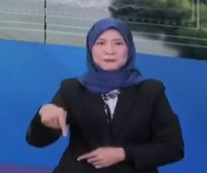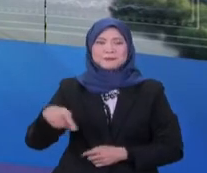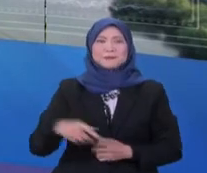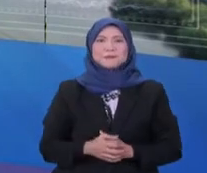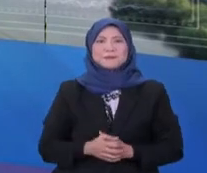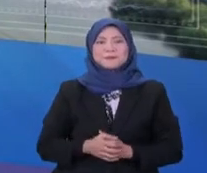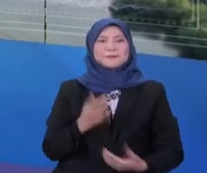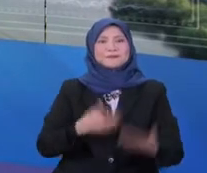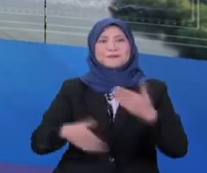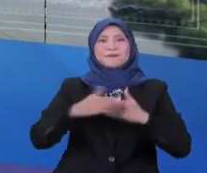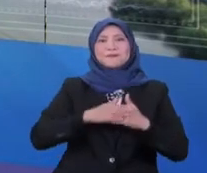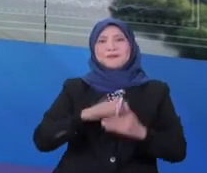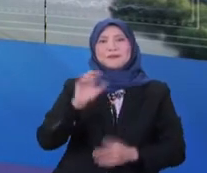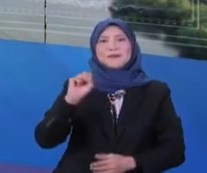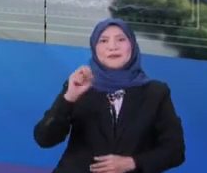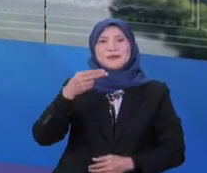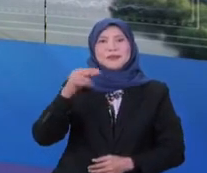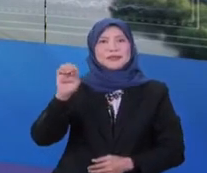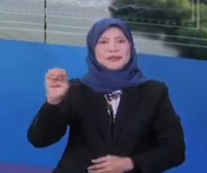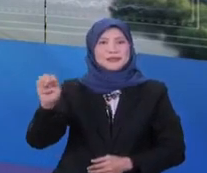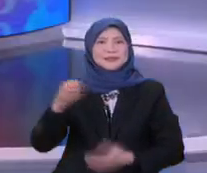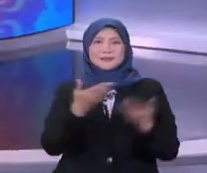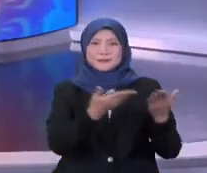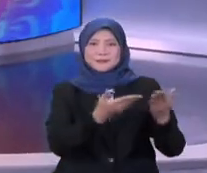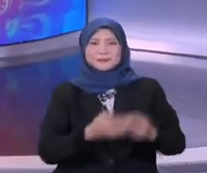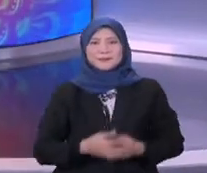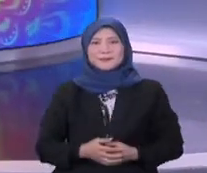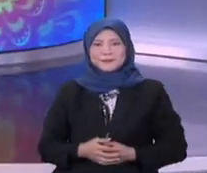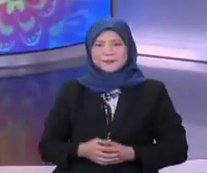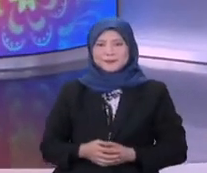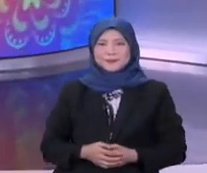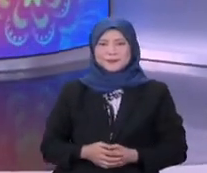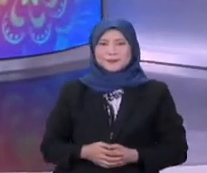Dengan itu, kembali bersama Sahih di Angkasa Puri. Silakan Sahih. Terima kasih dia.